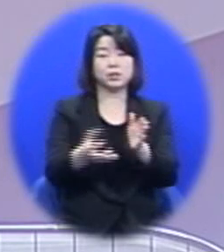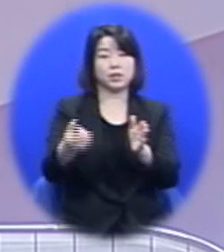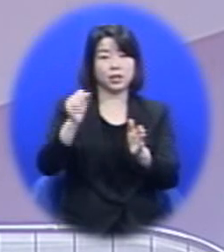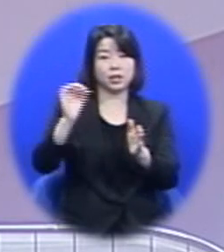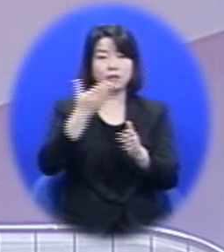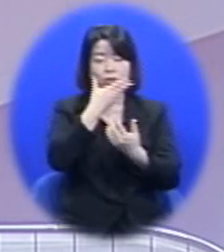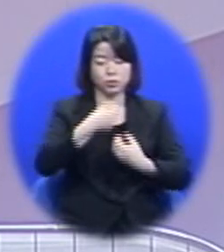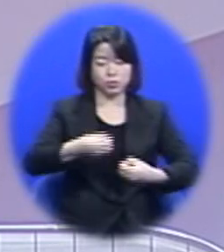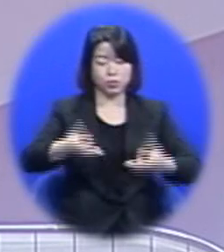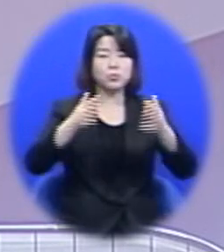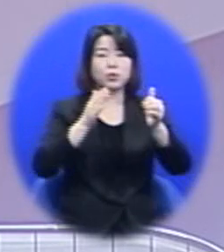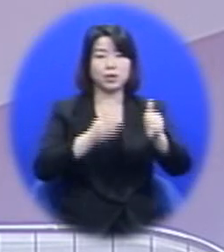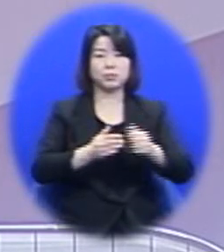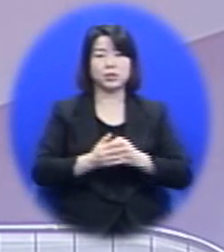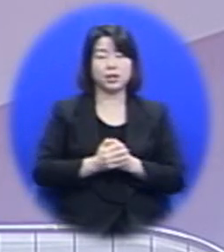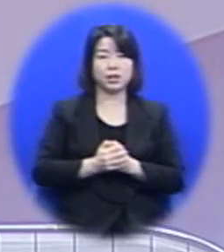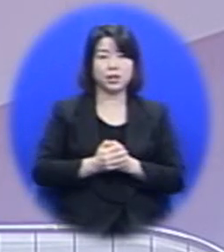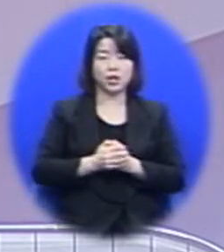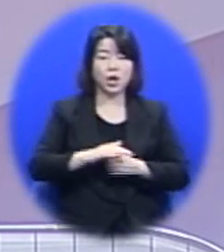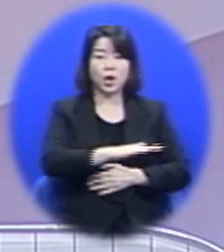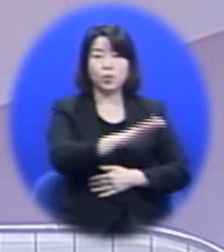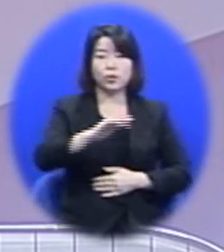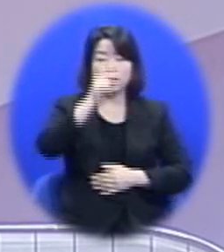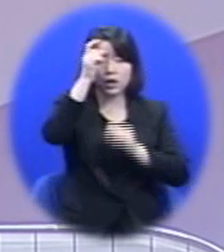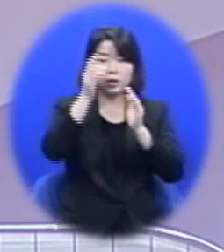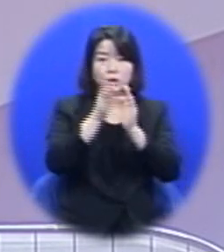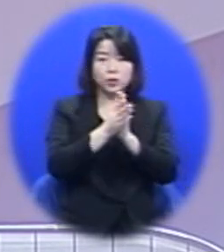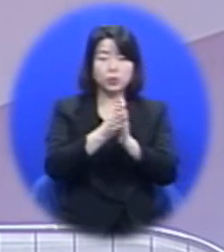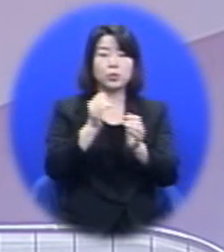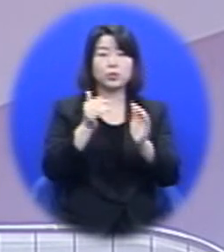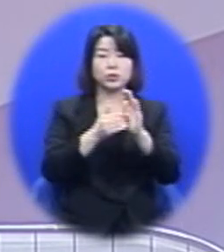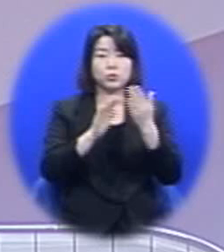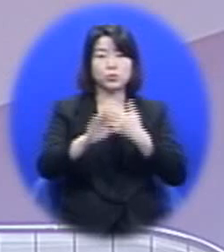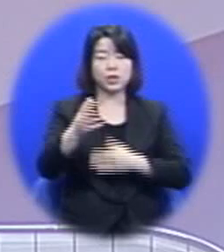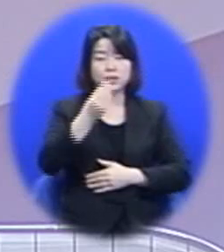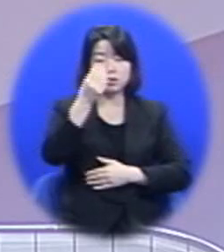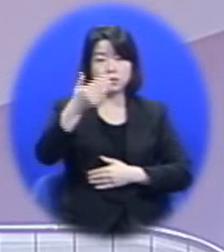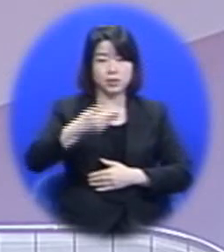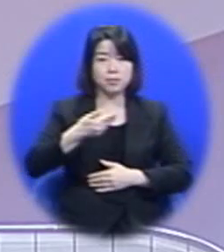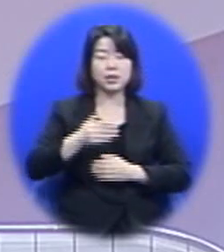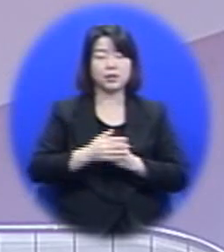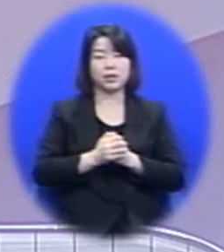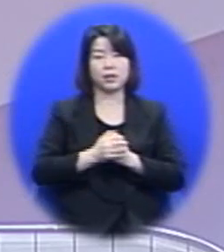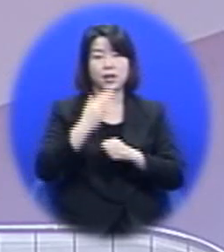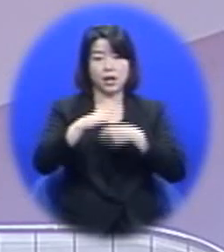축복합니다. 우리가 기도하고 이 성찬을 받겠습니다. 하나님